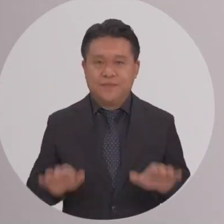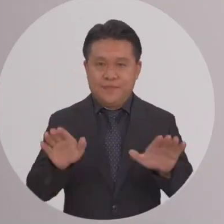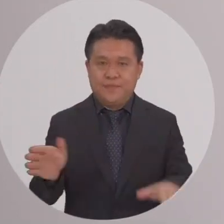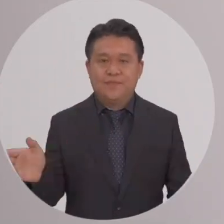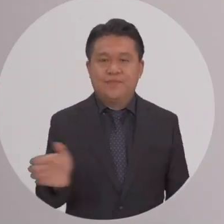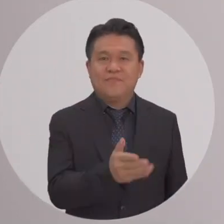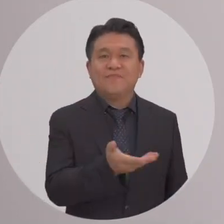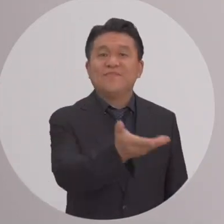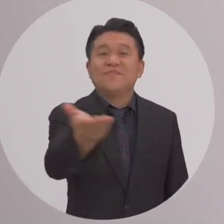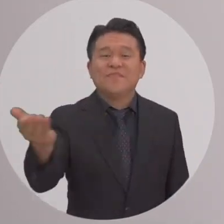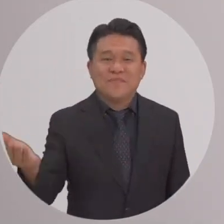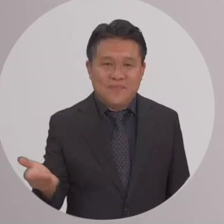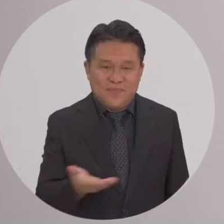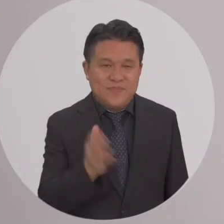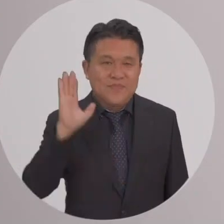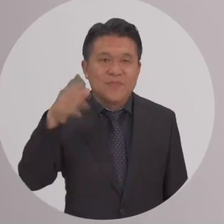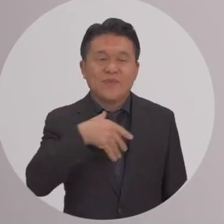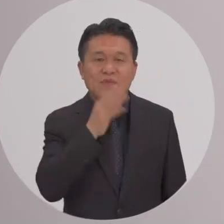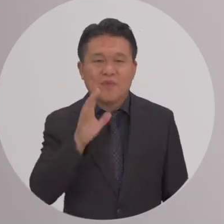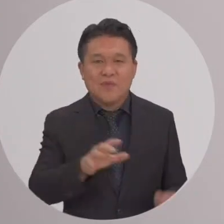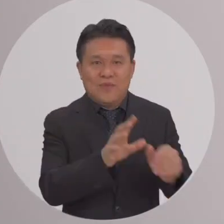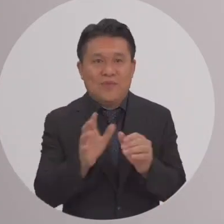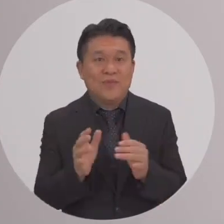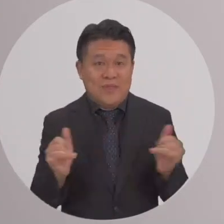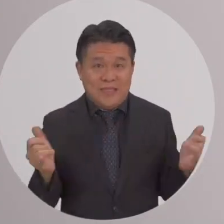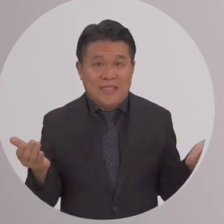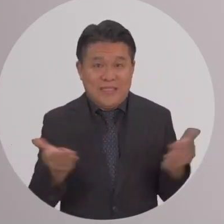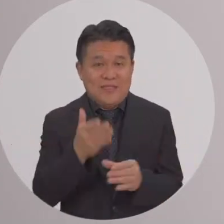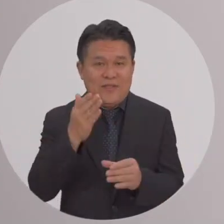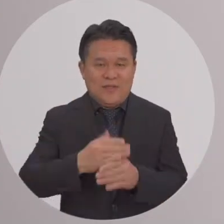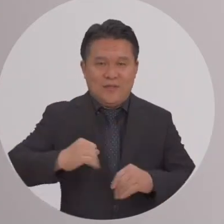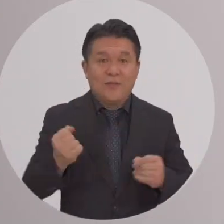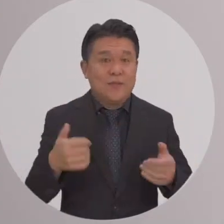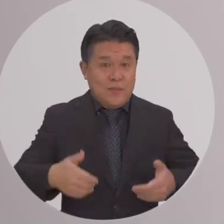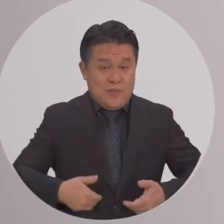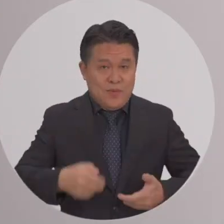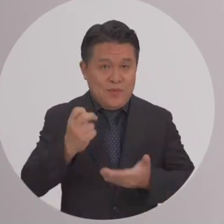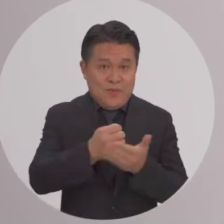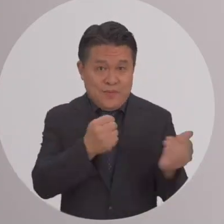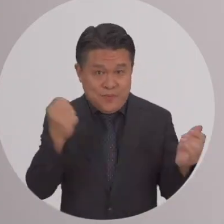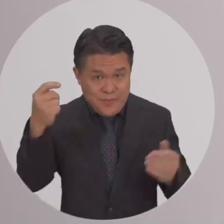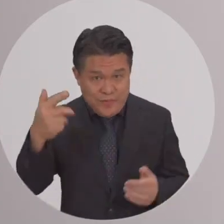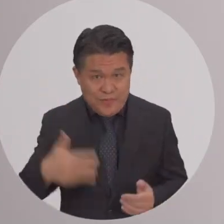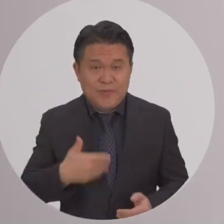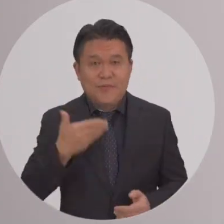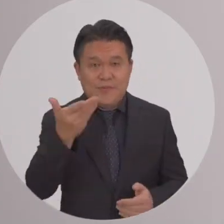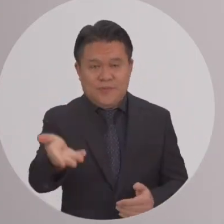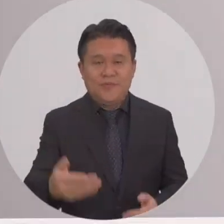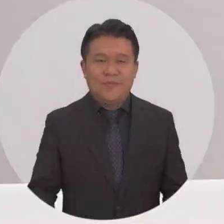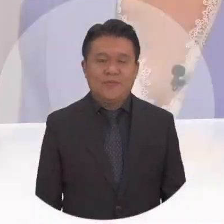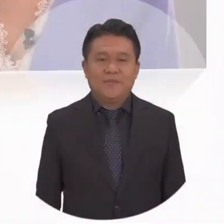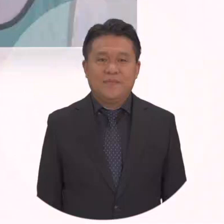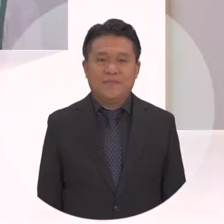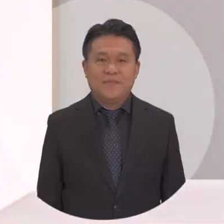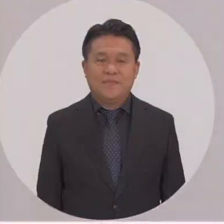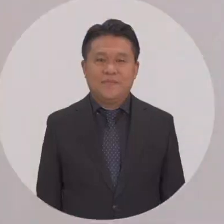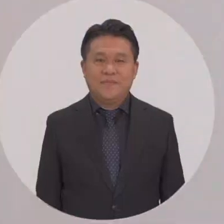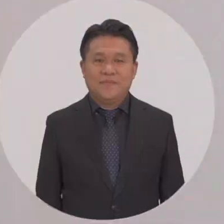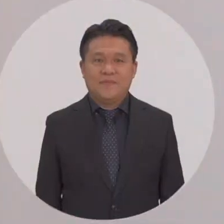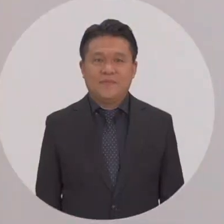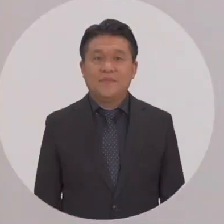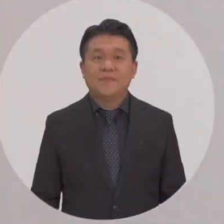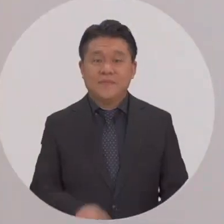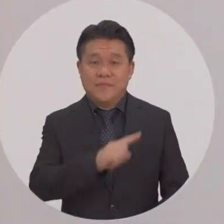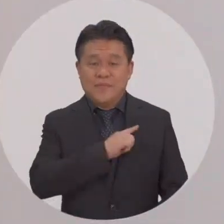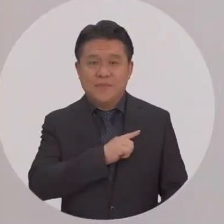그럼 지금부터 여러분이 요양보호사로 근무하며 지켜야 하는 규칙에 대해 자세히 설명해 드리겠습니다.